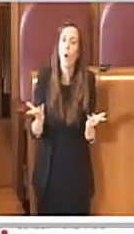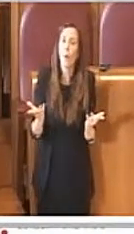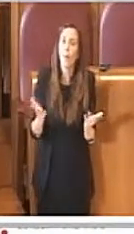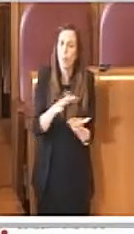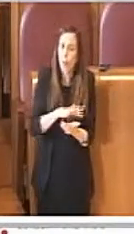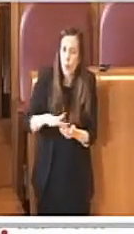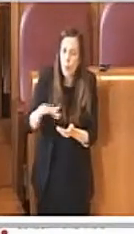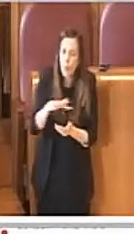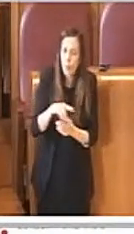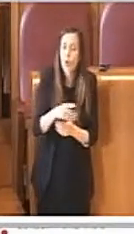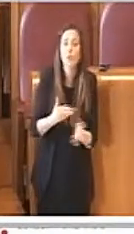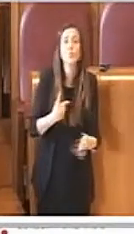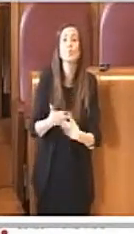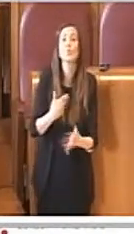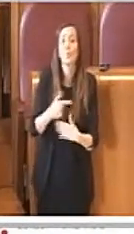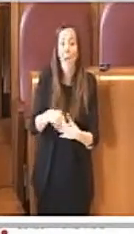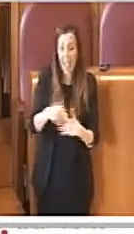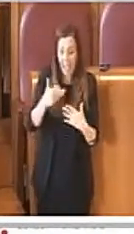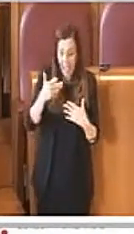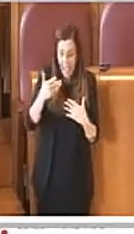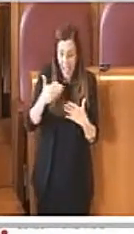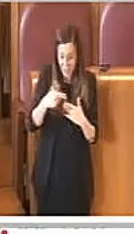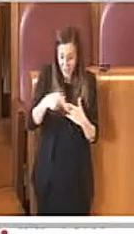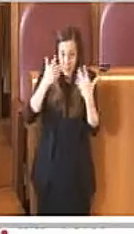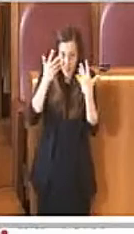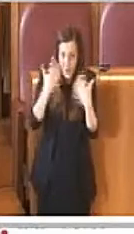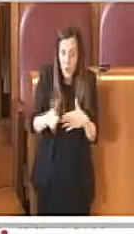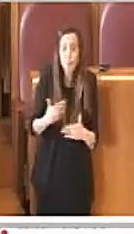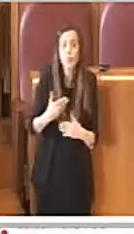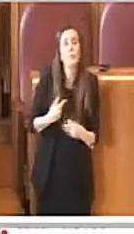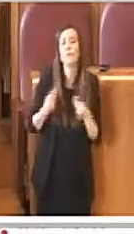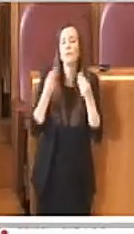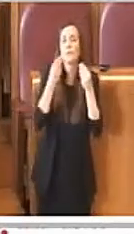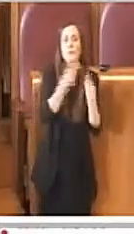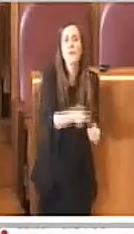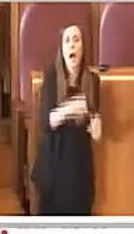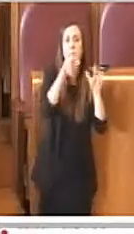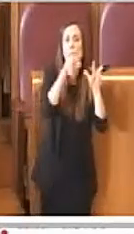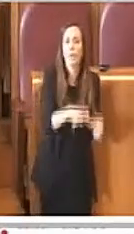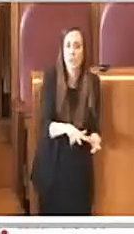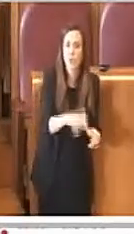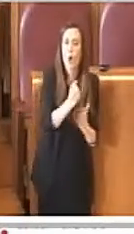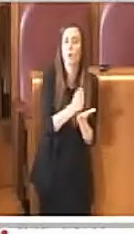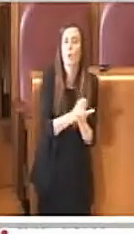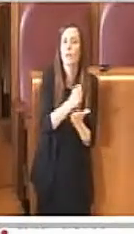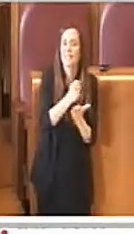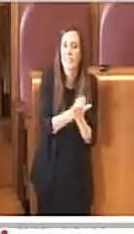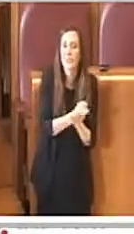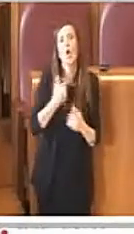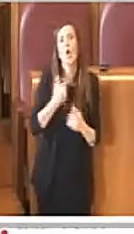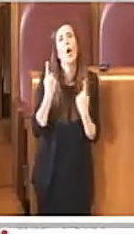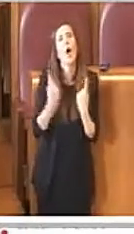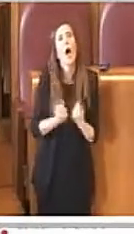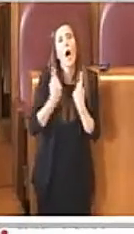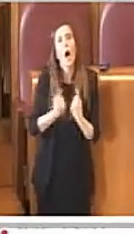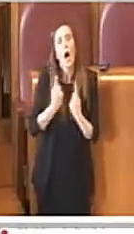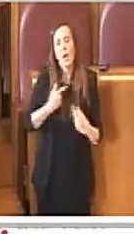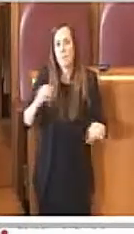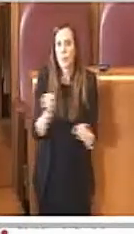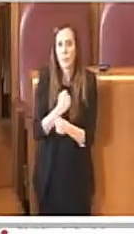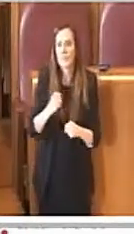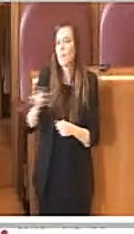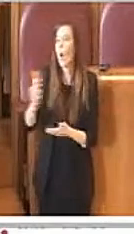al termine di questa emergenza per permettere la sopravvivenza della cosa. Non possiamo aspettare i pareri di un ufficio che arriveranno